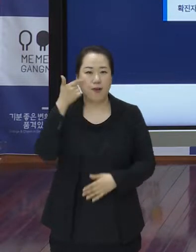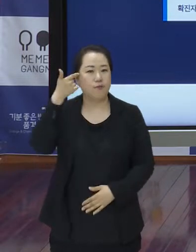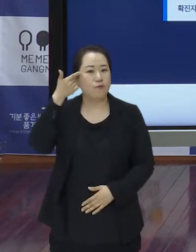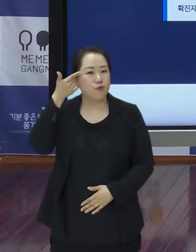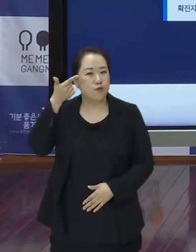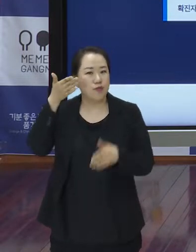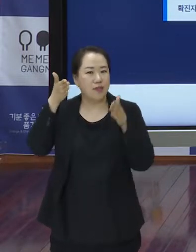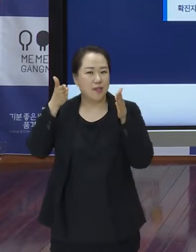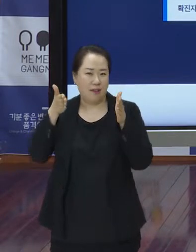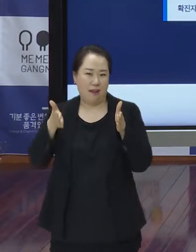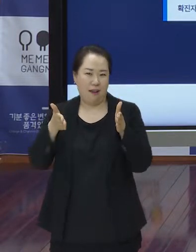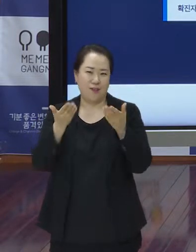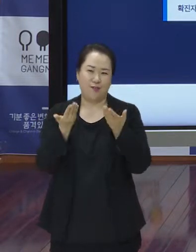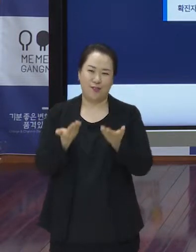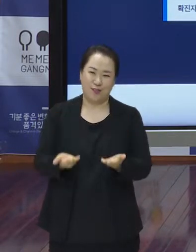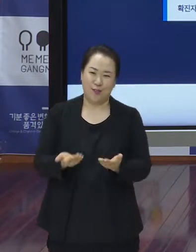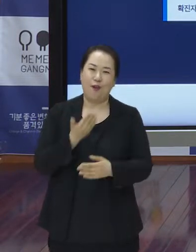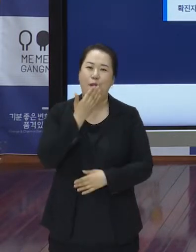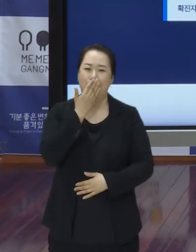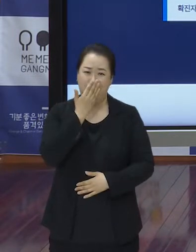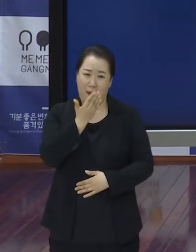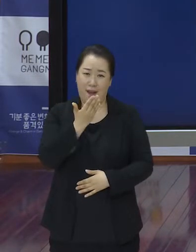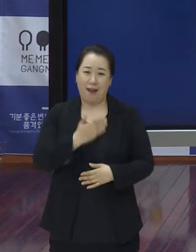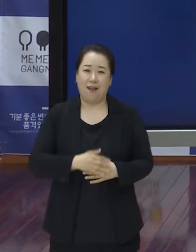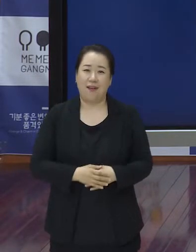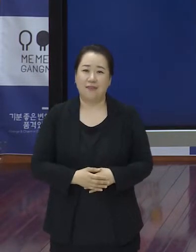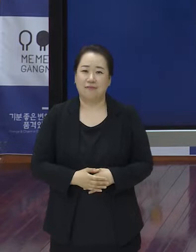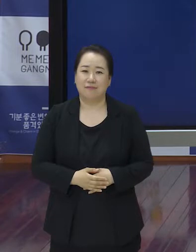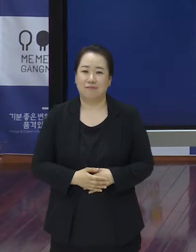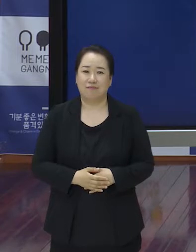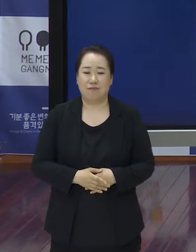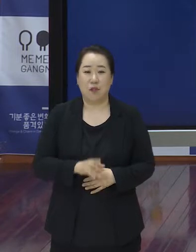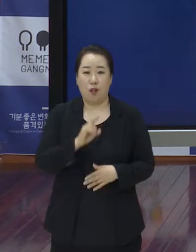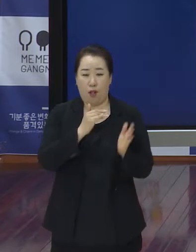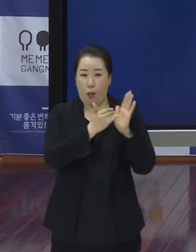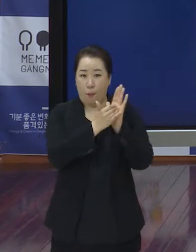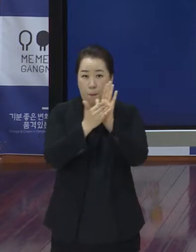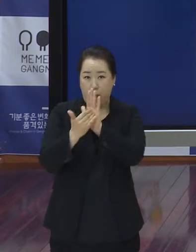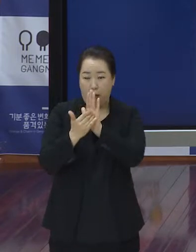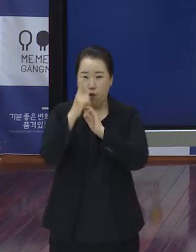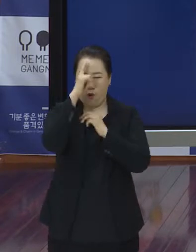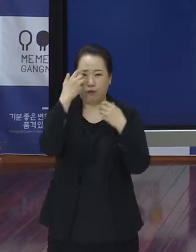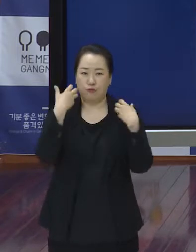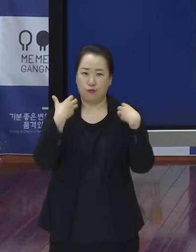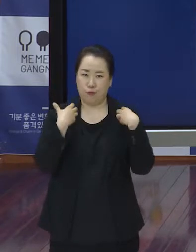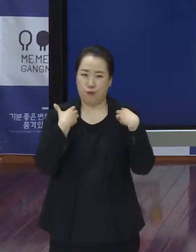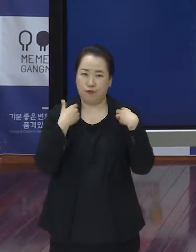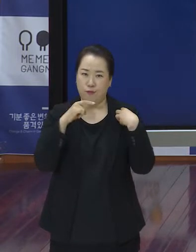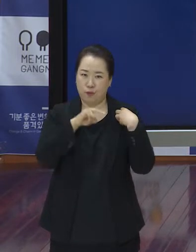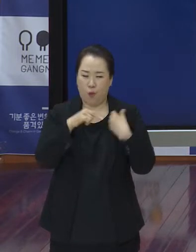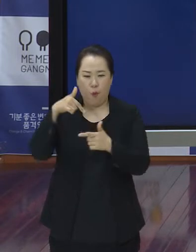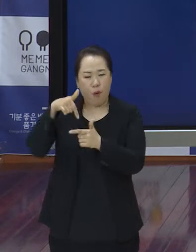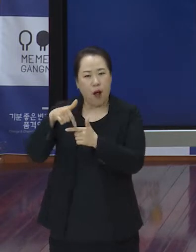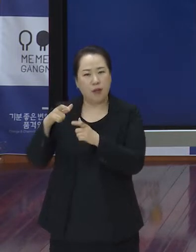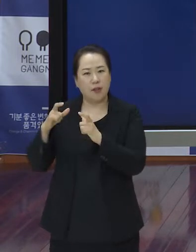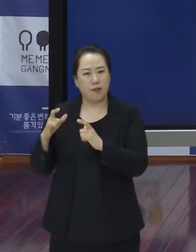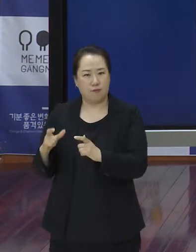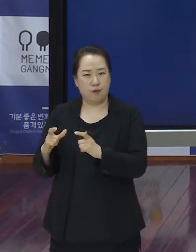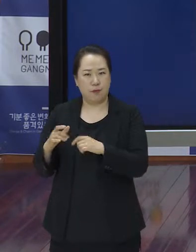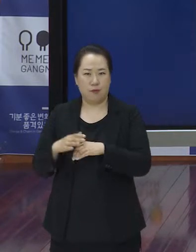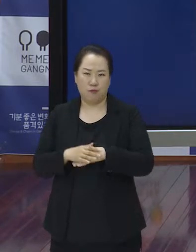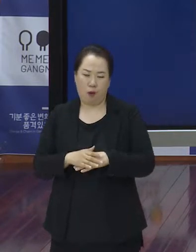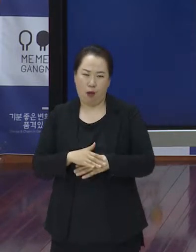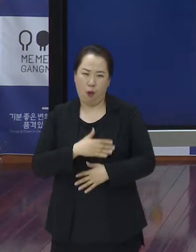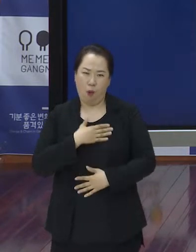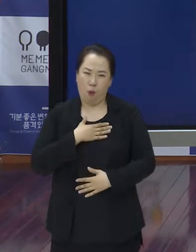6일간의 긴 연휴를 즐기실 수 있는데요. 중앙정부 방역 당국은 물론 우리 강남구에서는